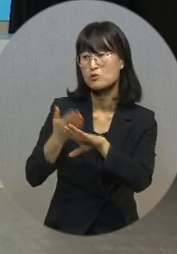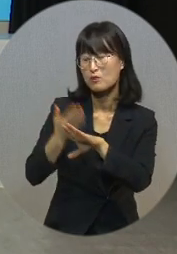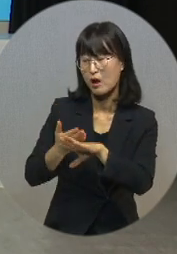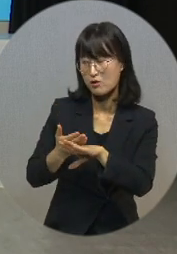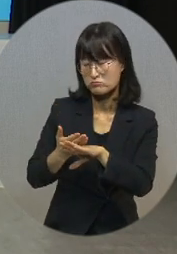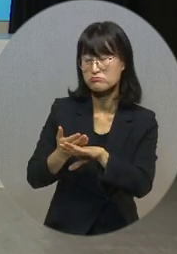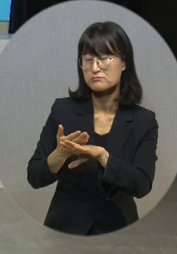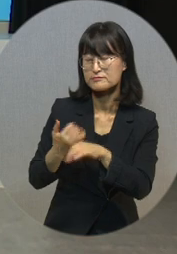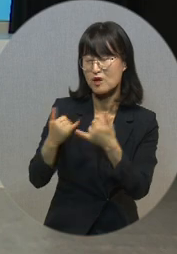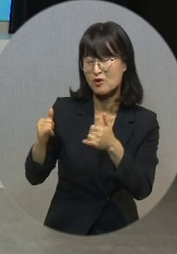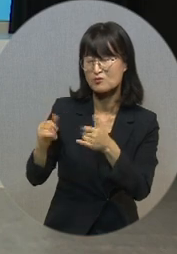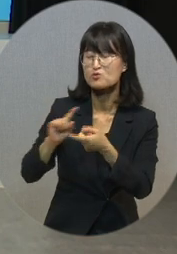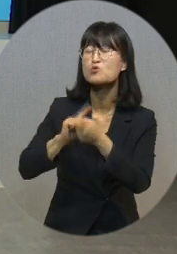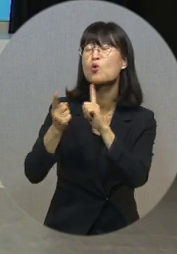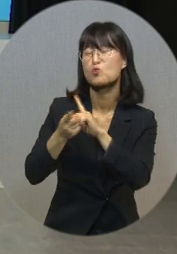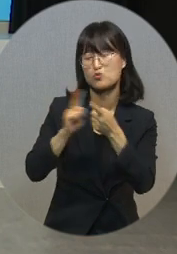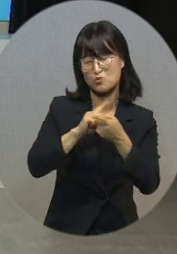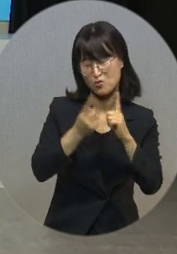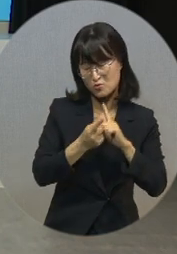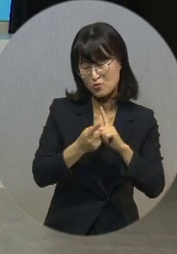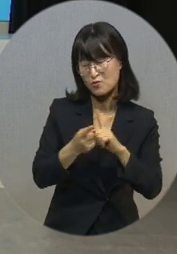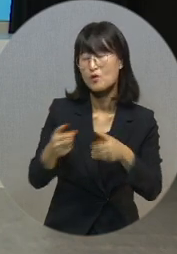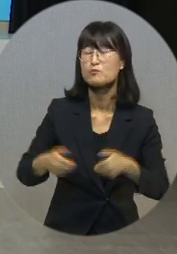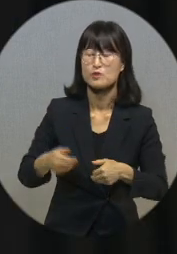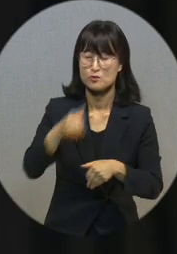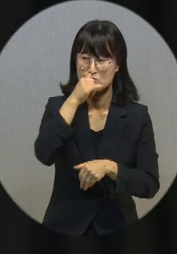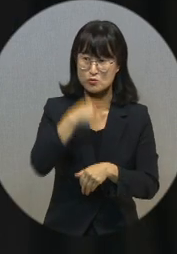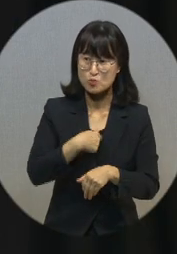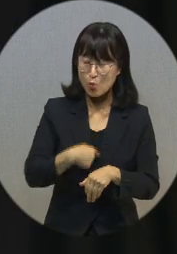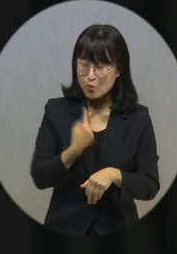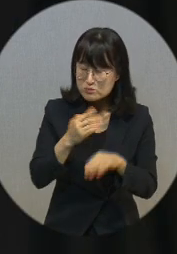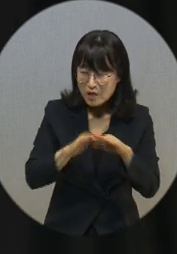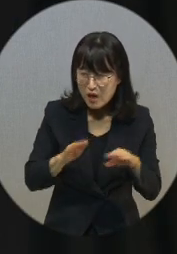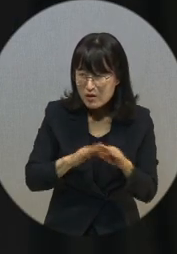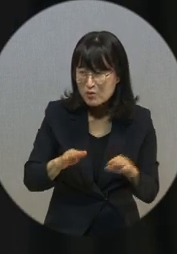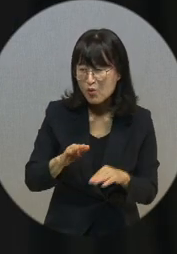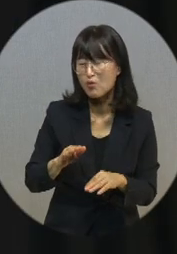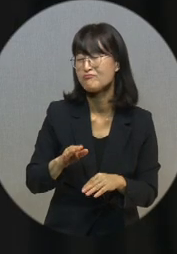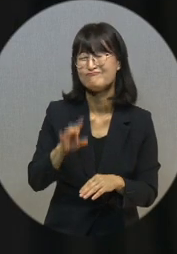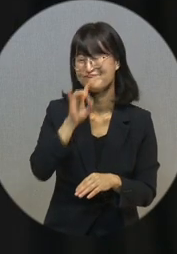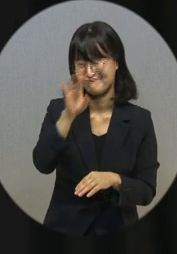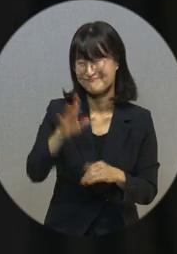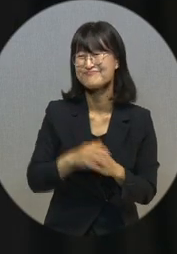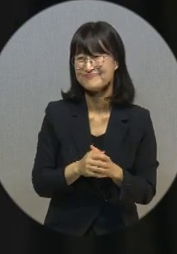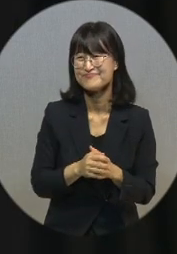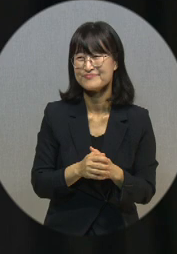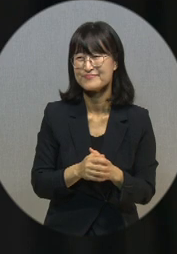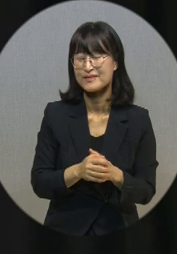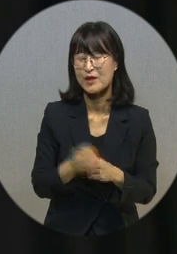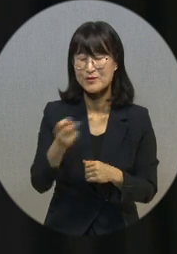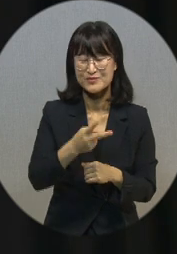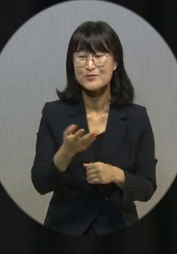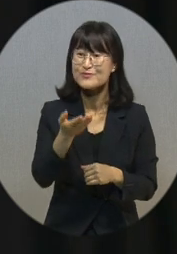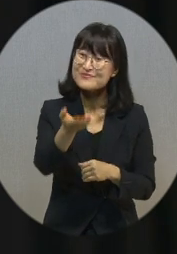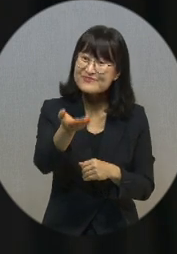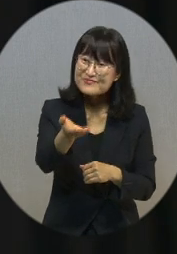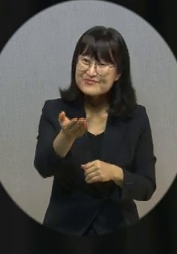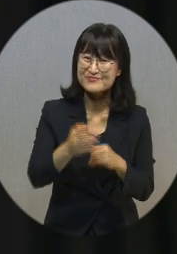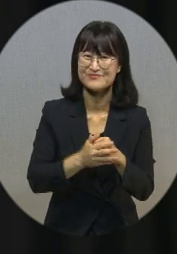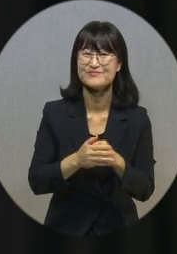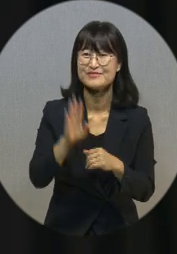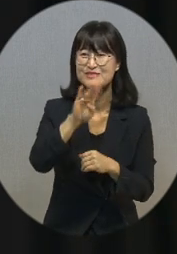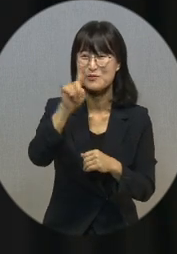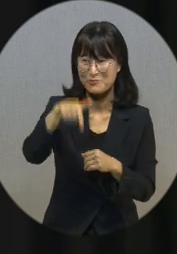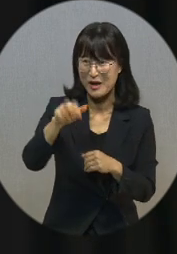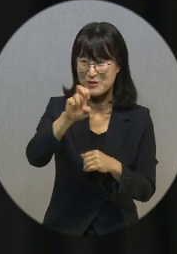게 역할이라고 생각을 합니다. 모든 네. 걸 제가 할 수 있는 건 아니고요. 네. 네, 또 이렇게 또 역할 해주시는 또 아, 네. 박마름 TV 네, 또